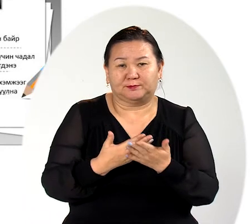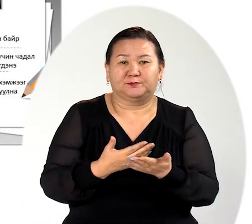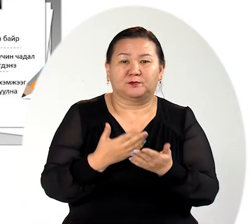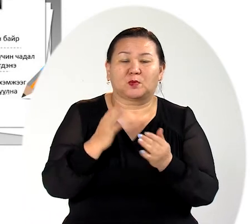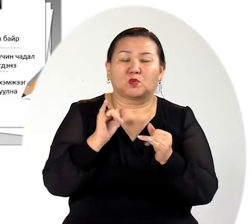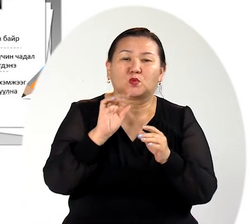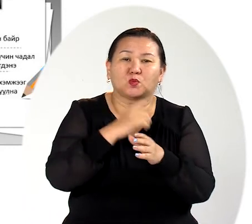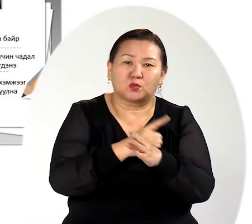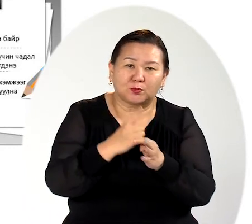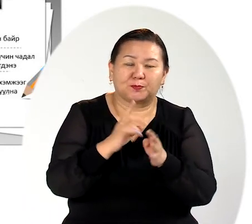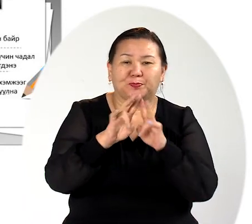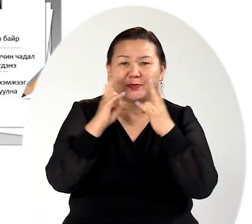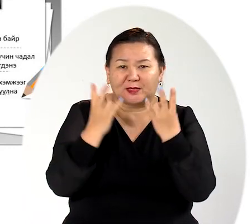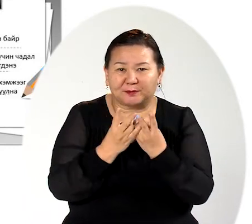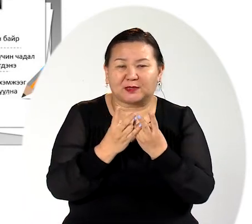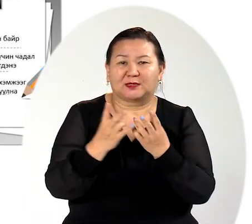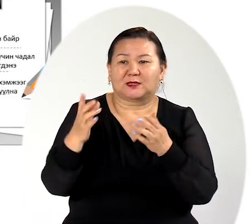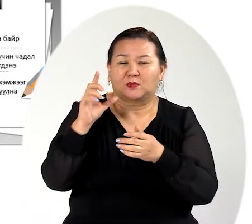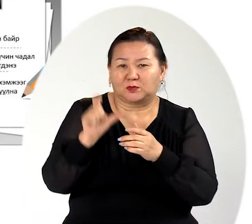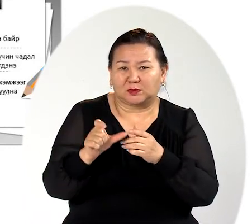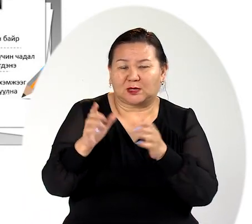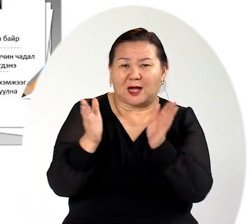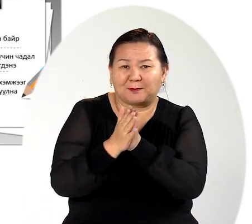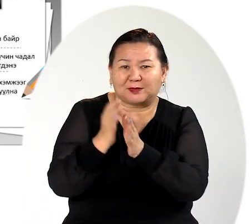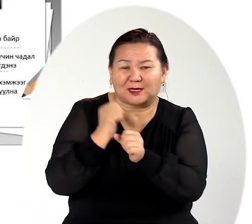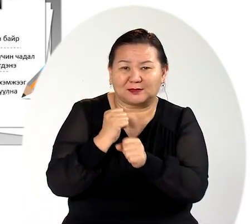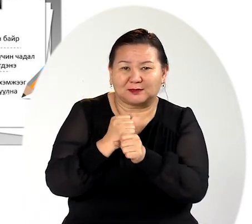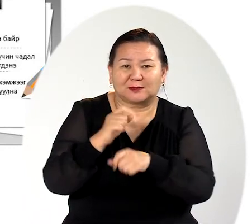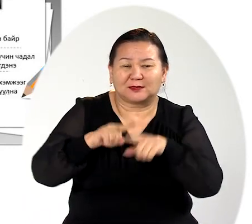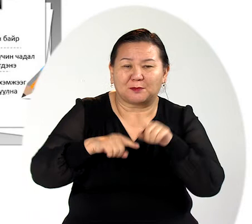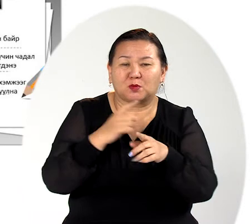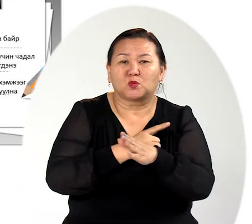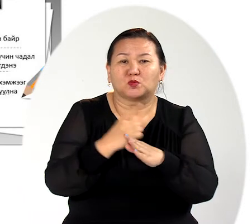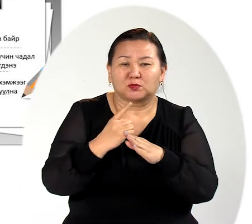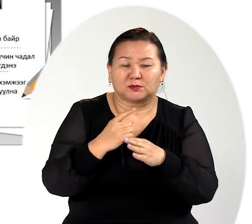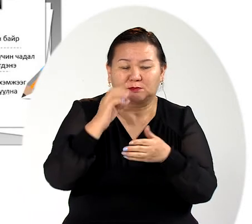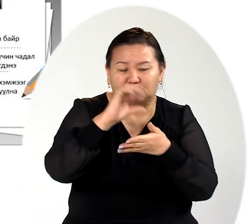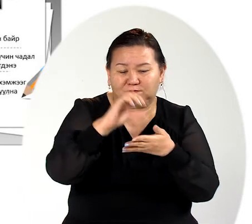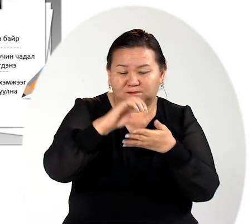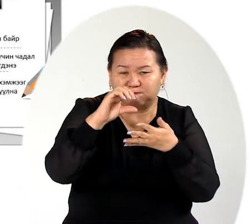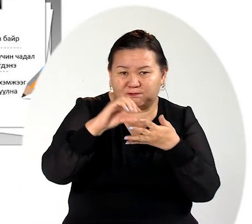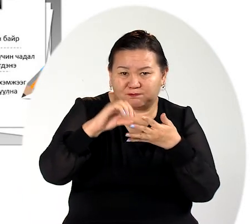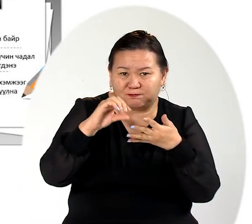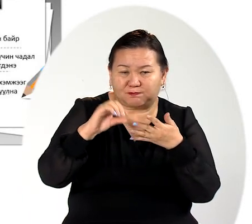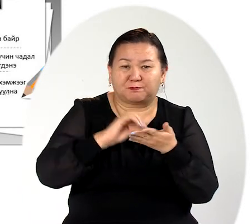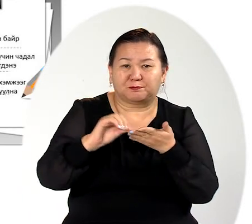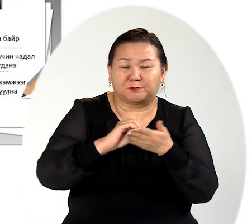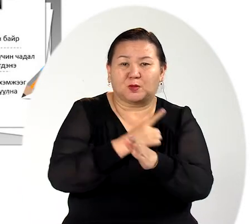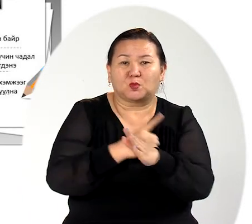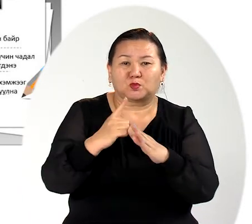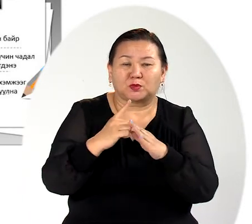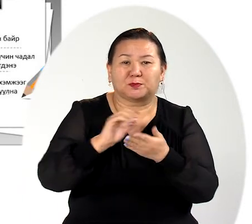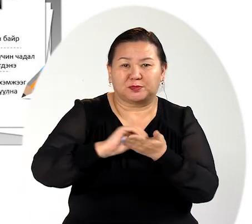Бизнестээ, үр дүн, нийгэмдээ, хамтран ажиллаж байгаа хүмүүстээ гэх мэт байдлаар сегментлж, хэсэгжилж байгаад үр дүнгээ